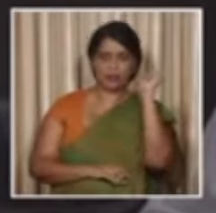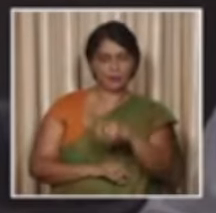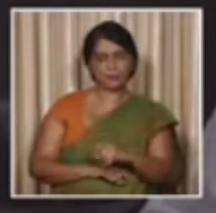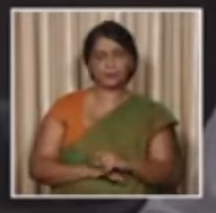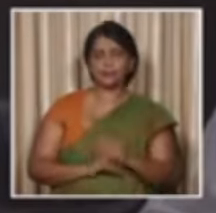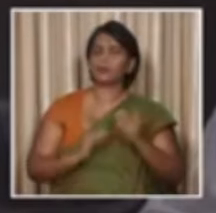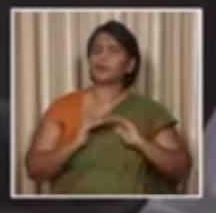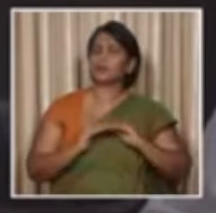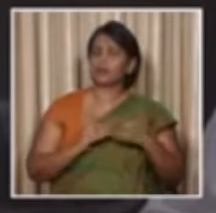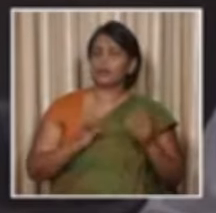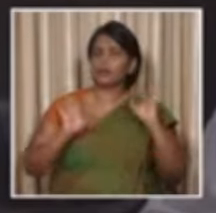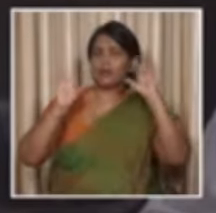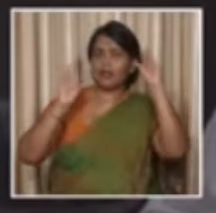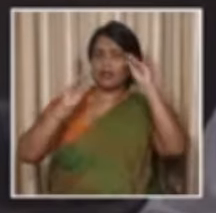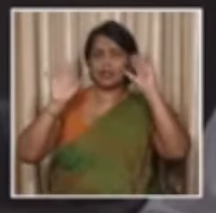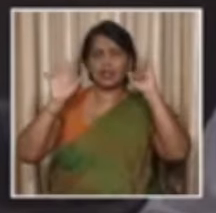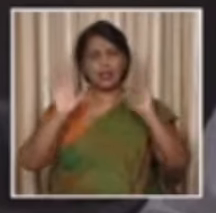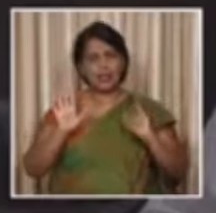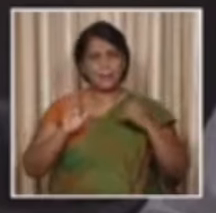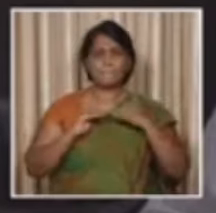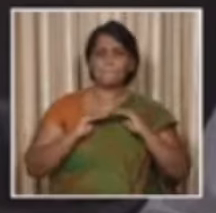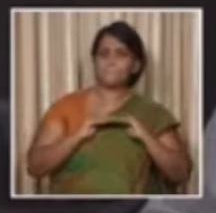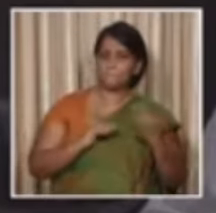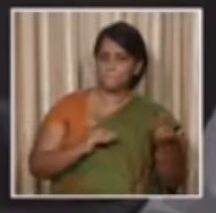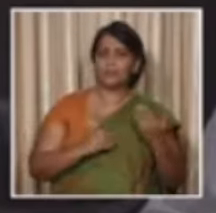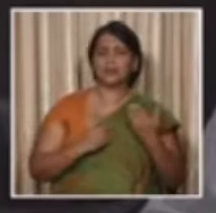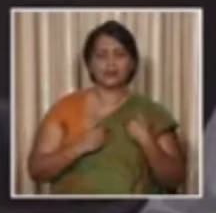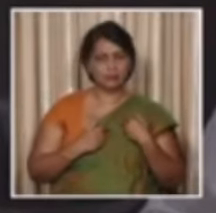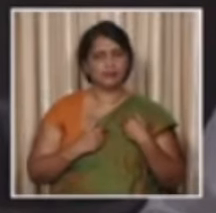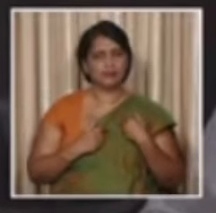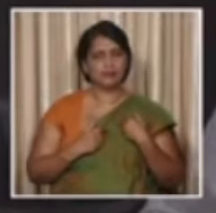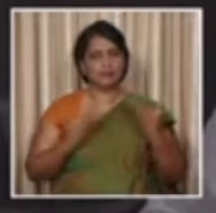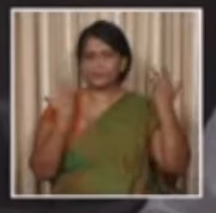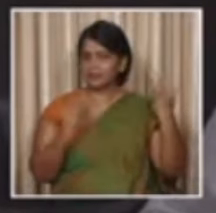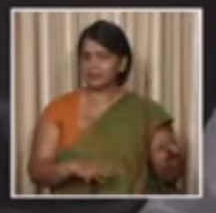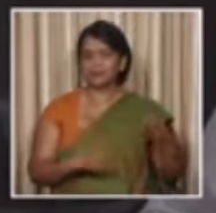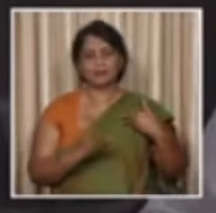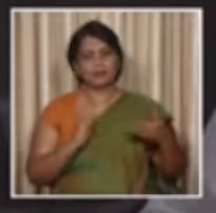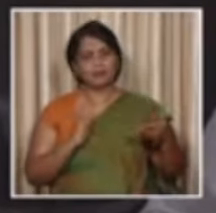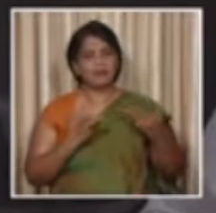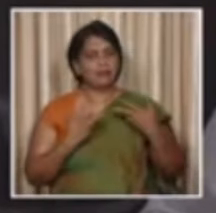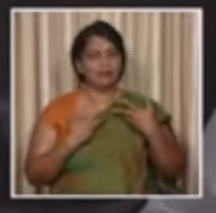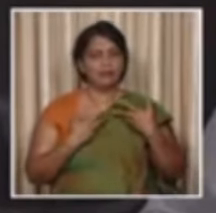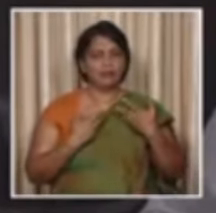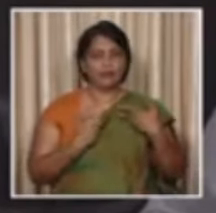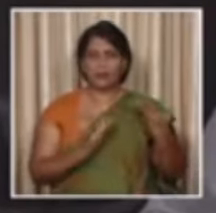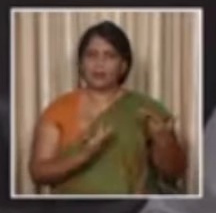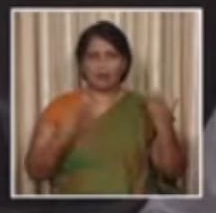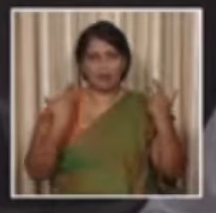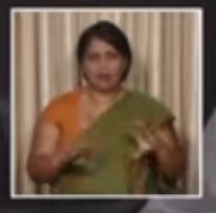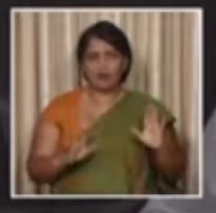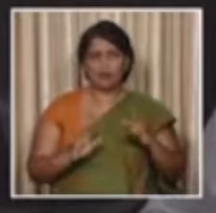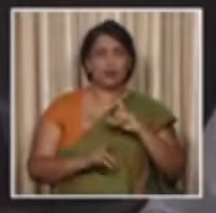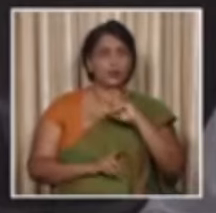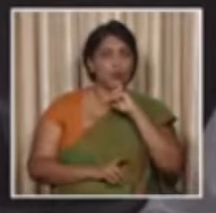வெளியேறாமல் நாங்கள் இரவு இருந்து நீதிமன்ற கட்ட படி அங்கே இருந்து பூஜை செய்ய முடியும் என்று சொல்லி ஆலய பூசகர் குறிப்பிட்டு